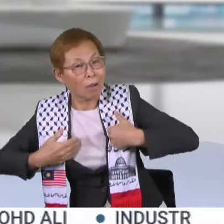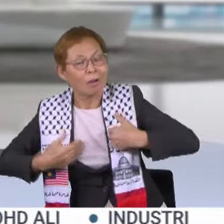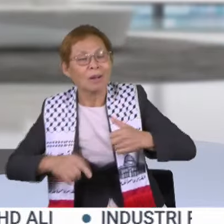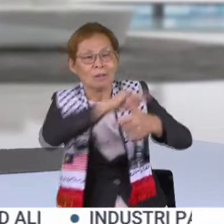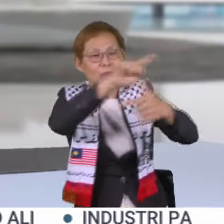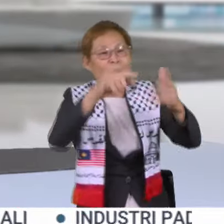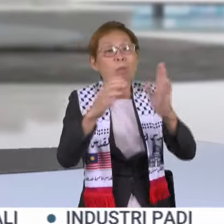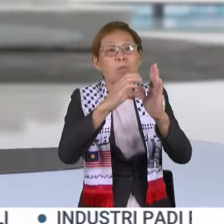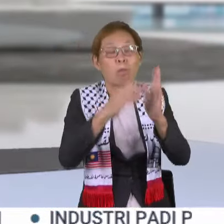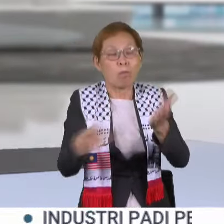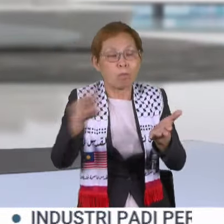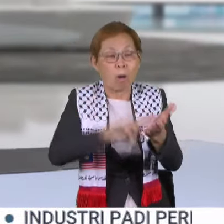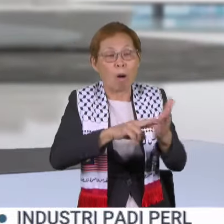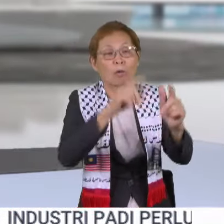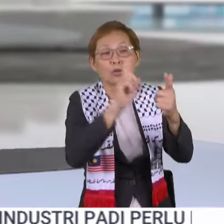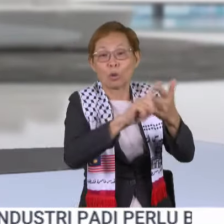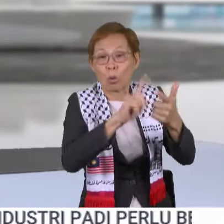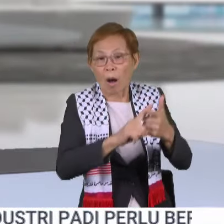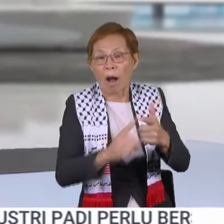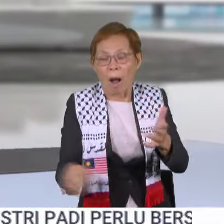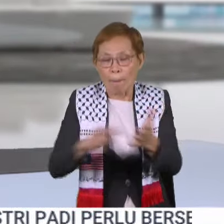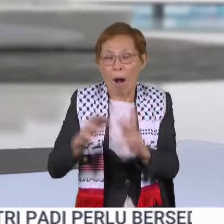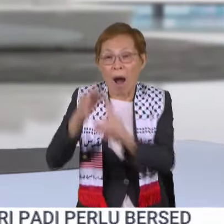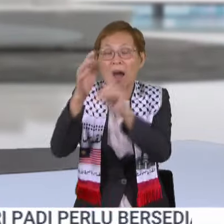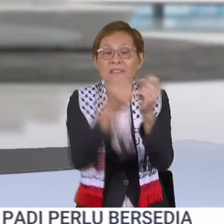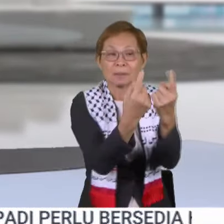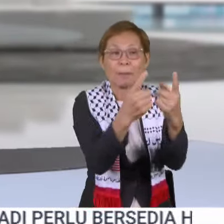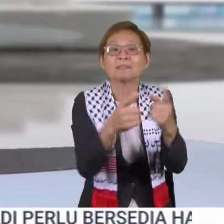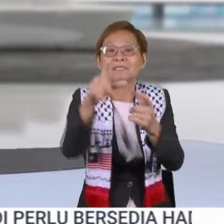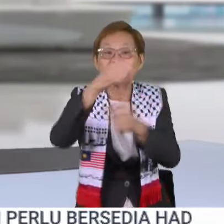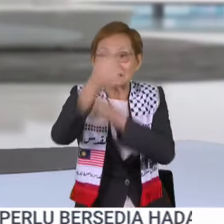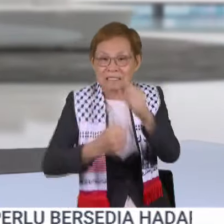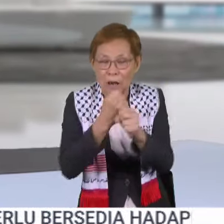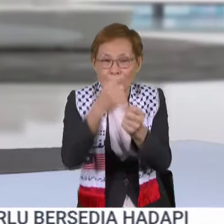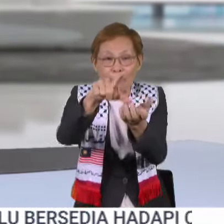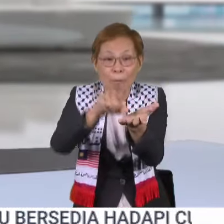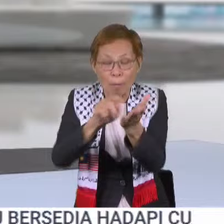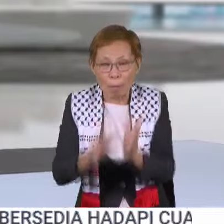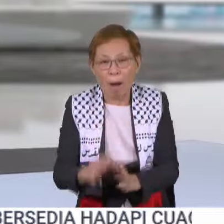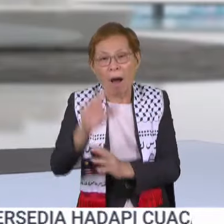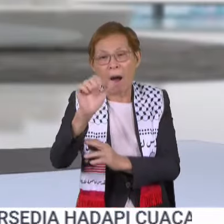Siri kedua laporan khas esom 11 tahun bersama wartawan Amran